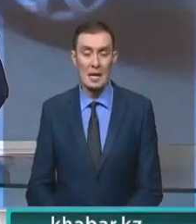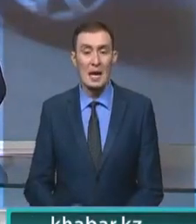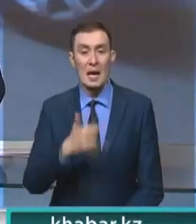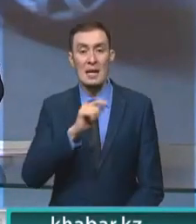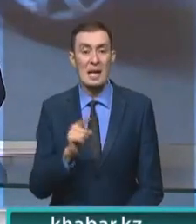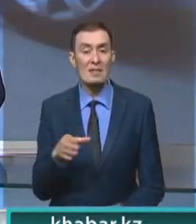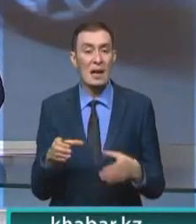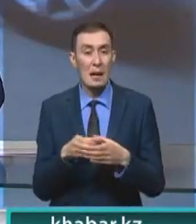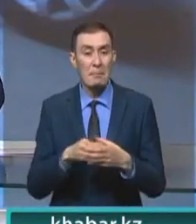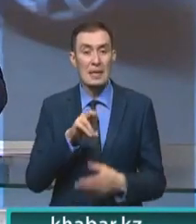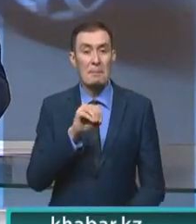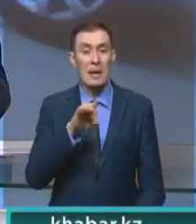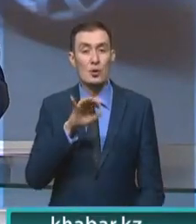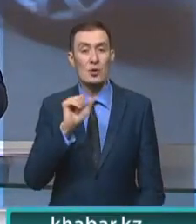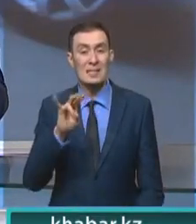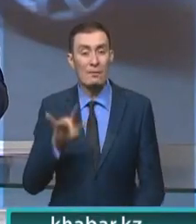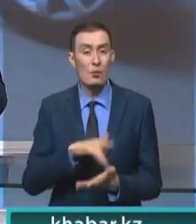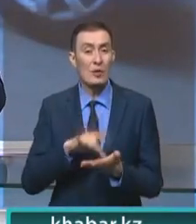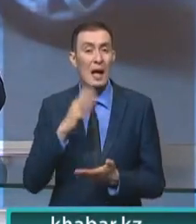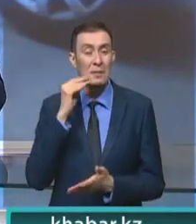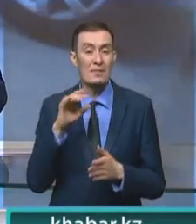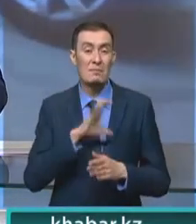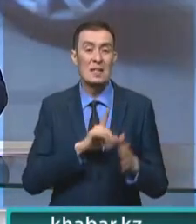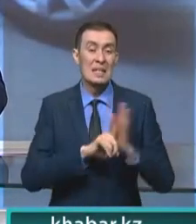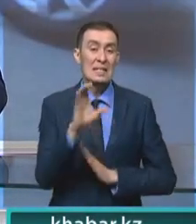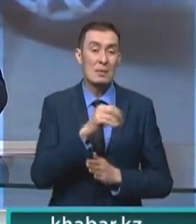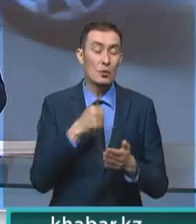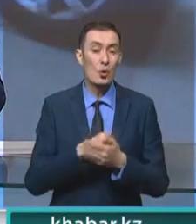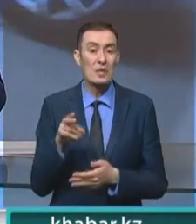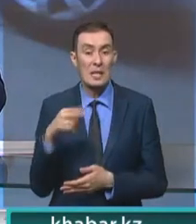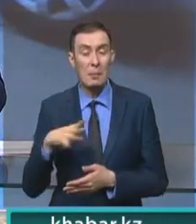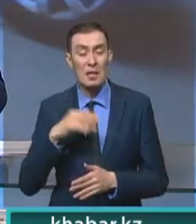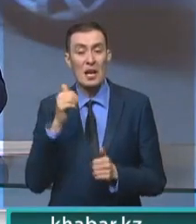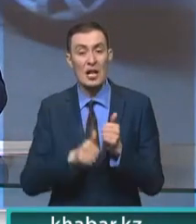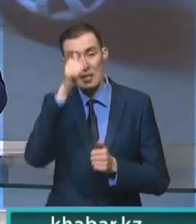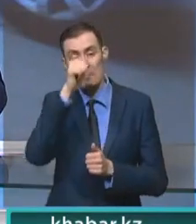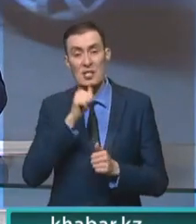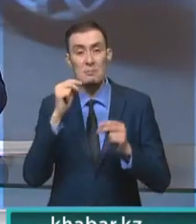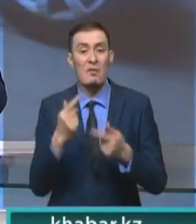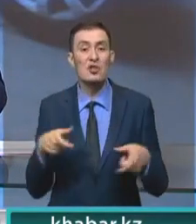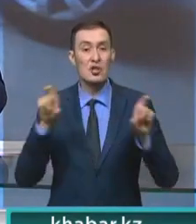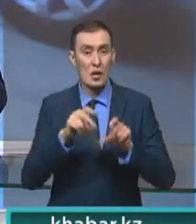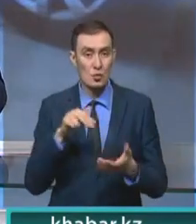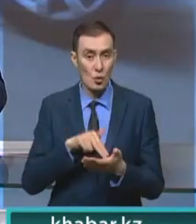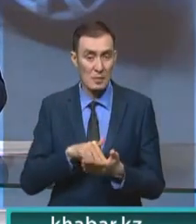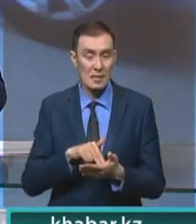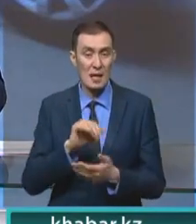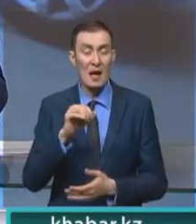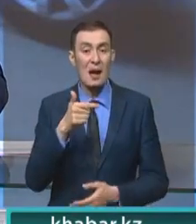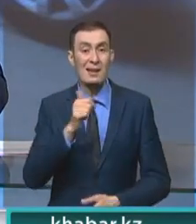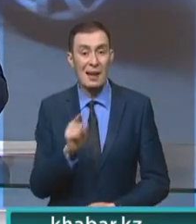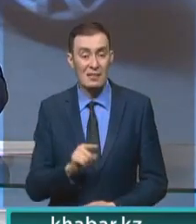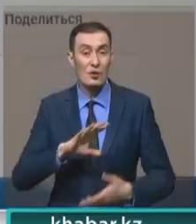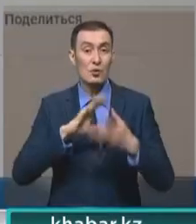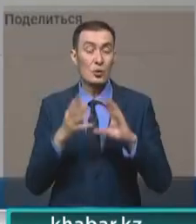Газовая компания «Петросан» в Алматы с сентября по декабрь прошлого года ежемесячно завышала максимальный уровень цены на автогаз.